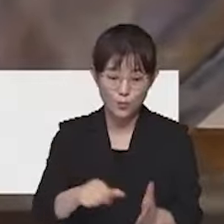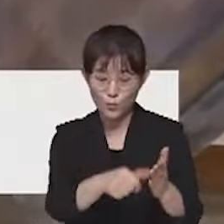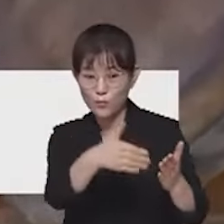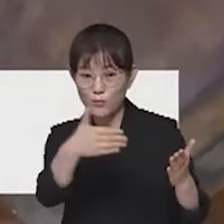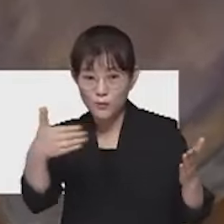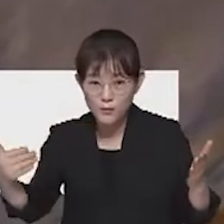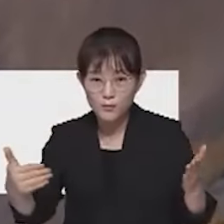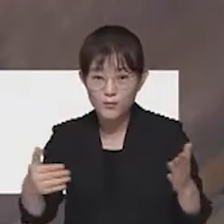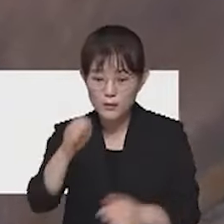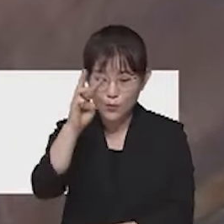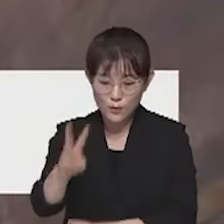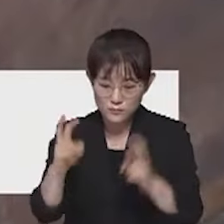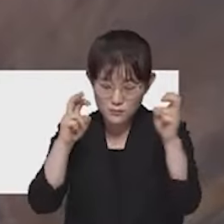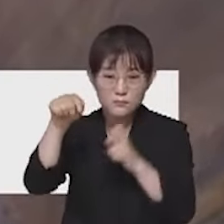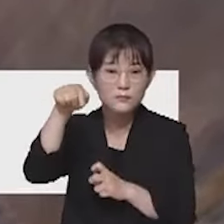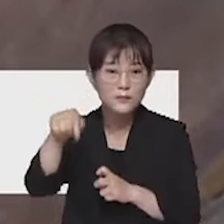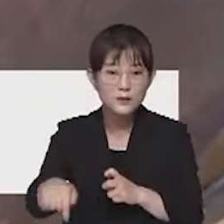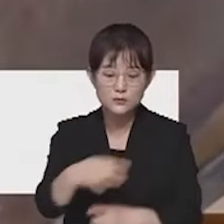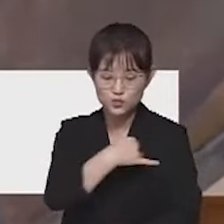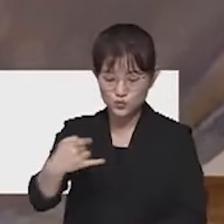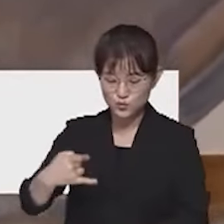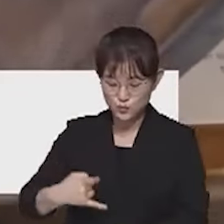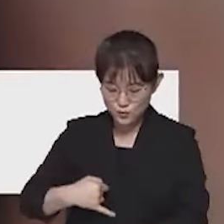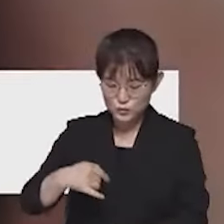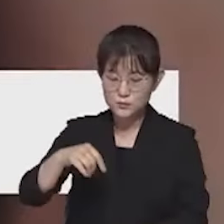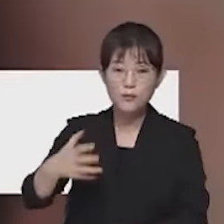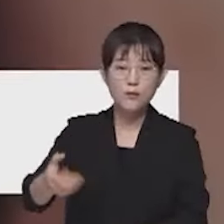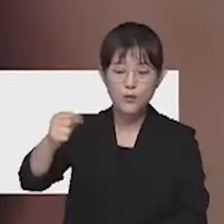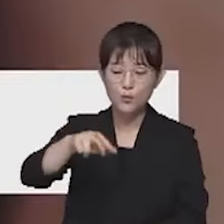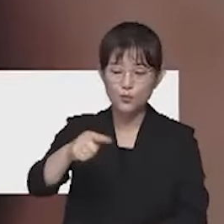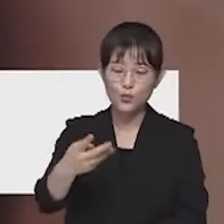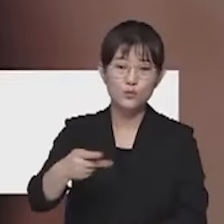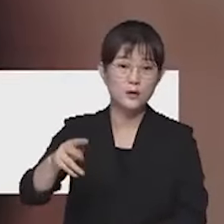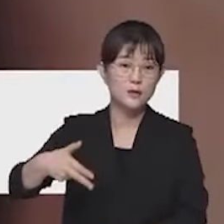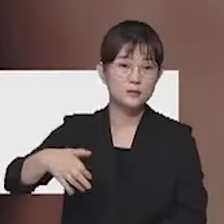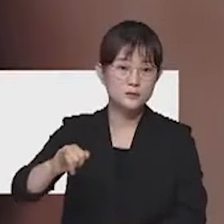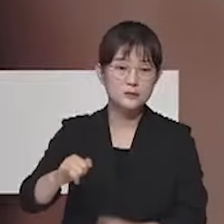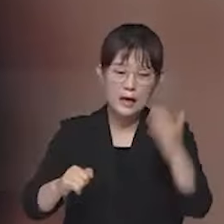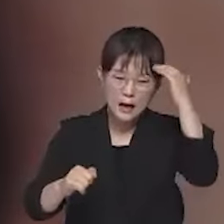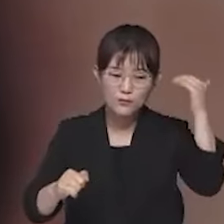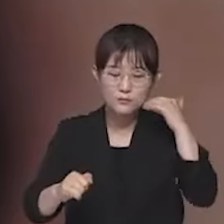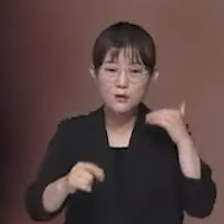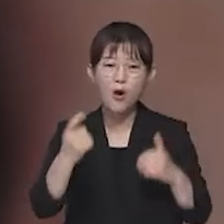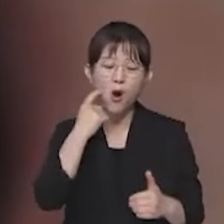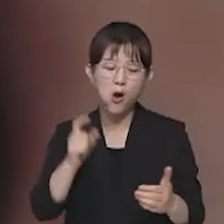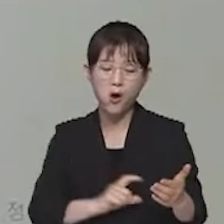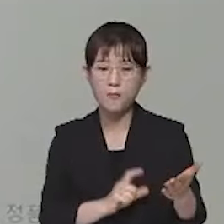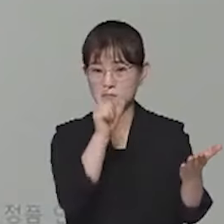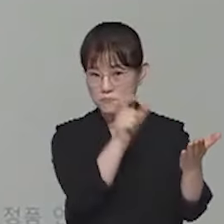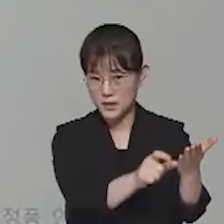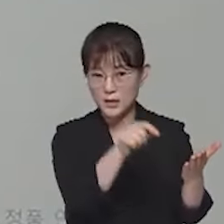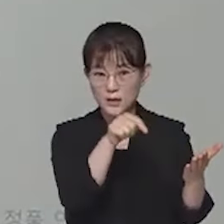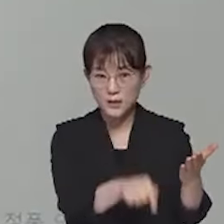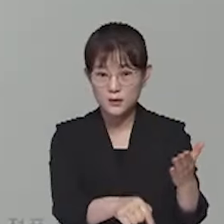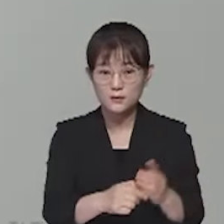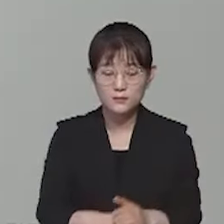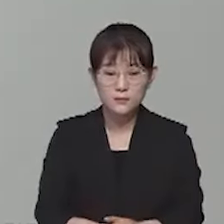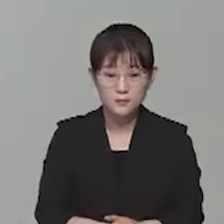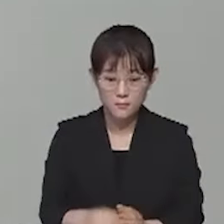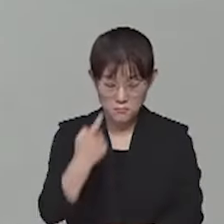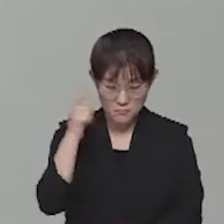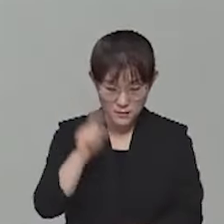한과 업체도 중국산 도라지를 국내산으로 표기하다 적발됐습니다 위반사실이 확인된 양은